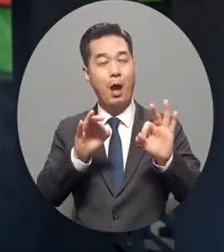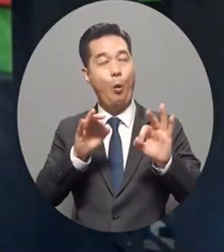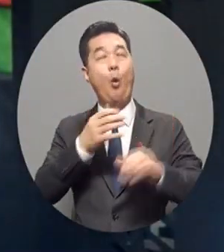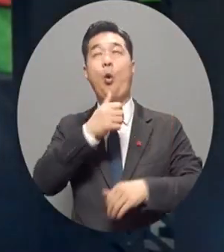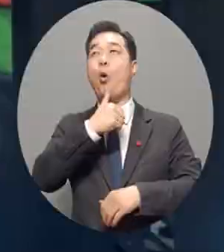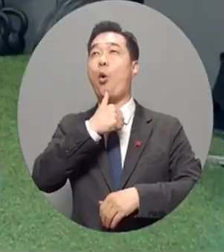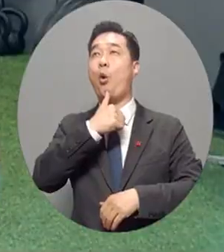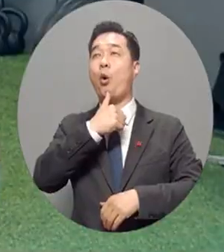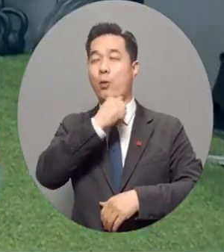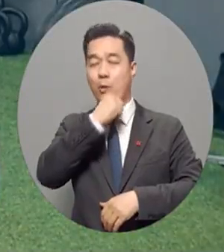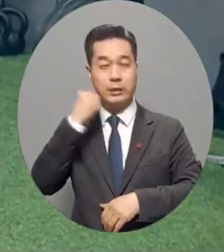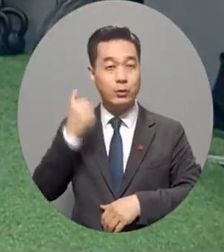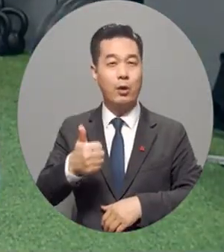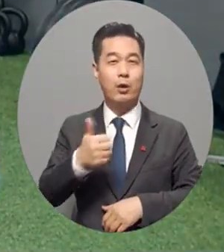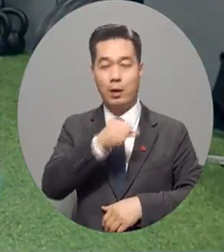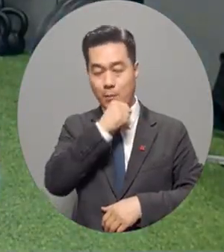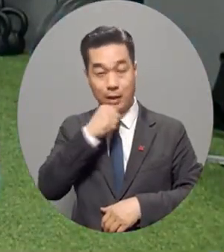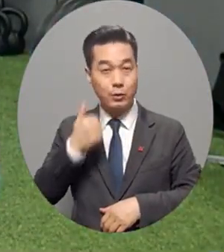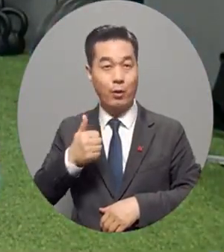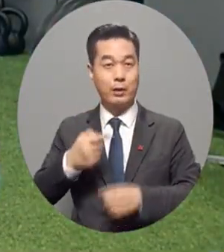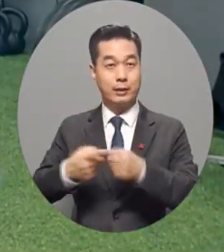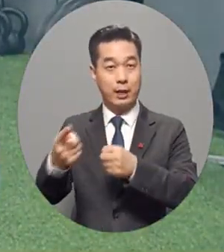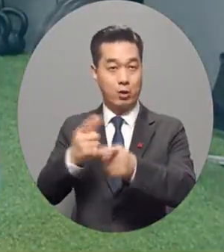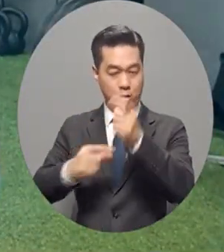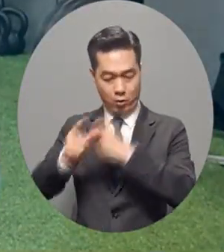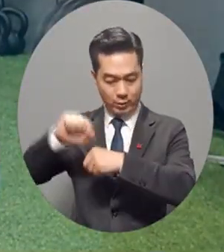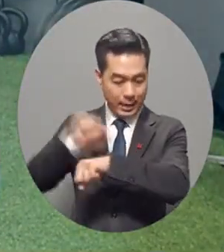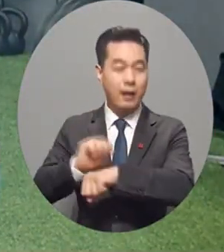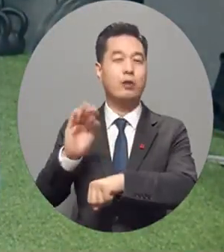맛있었다. 내년부터 잘해야 진짜라고 생각을 해서